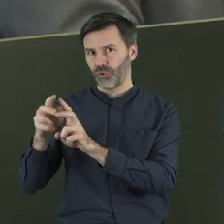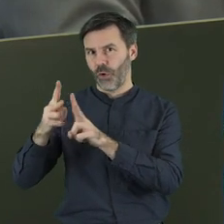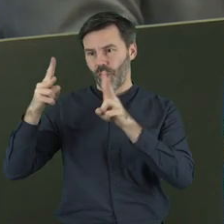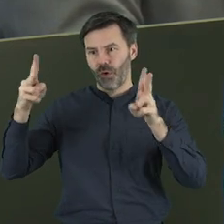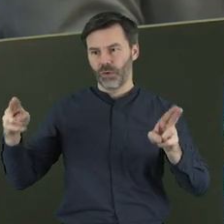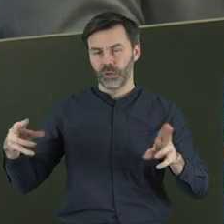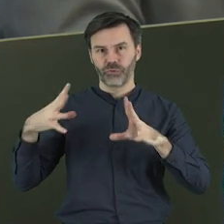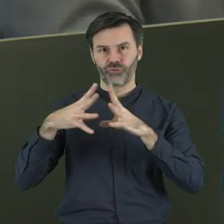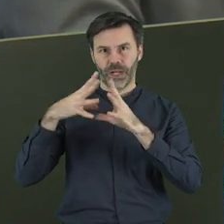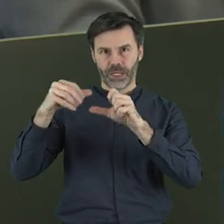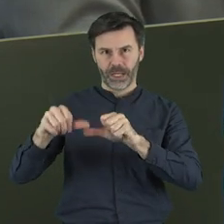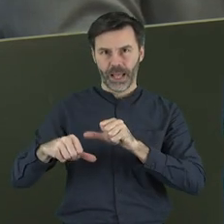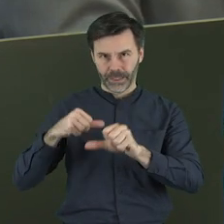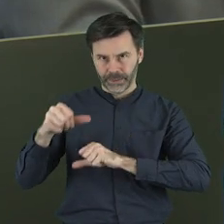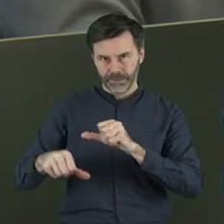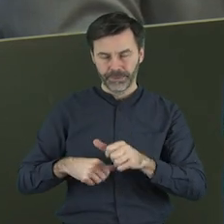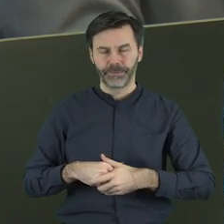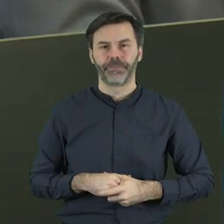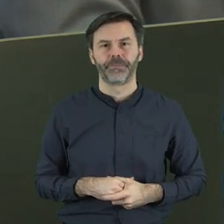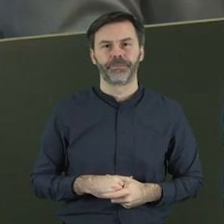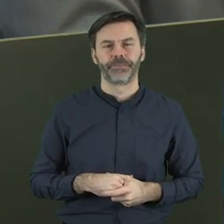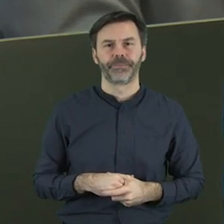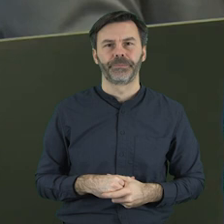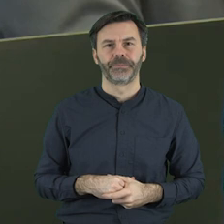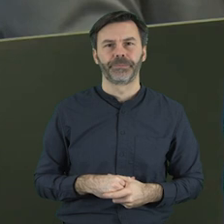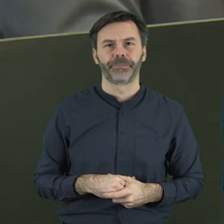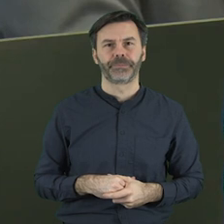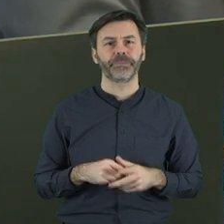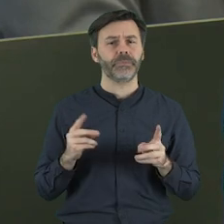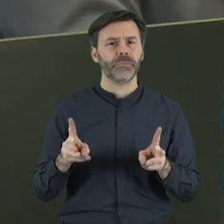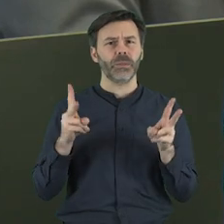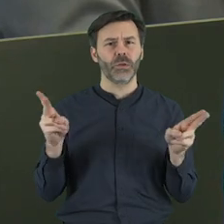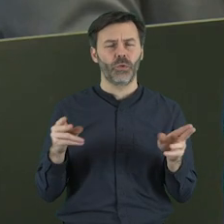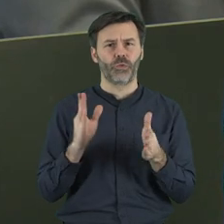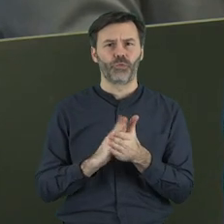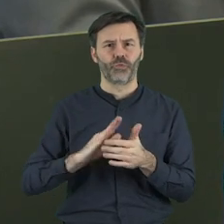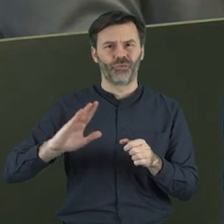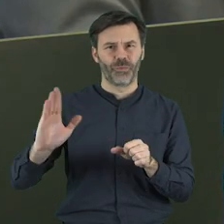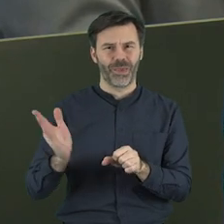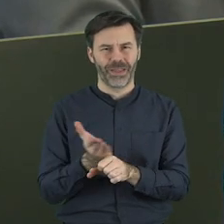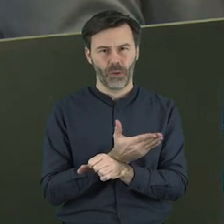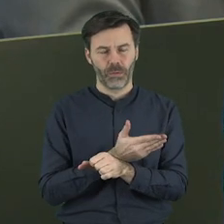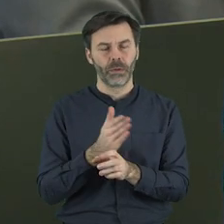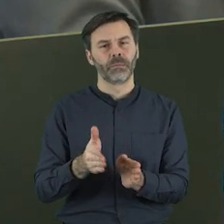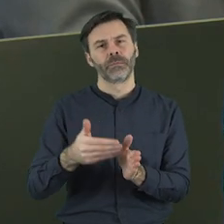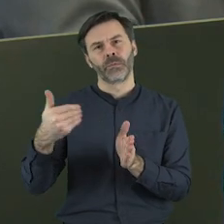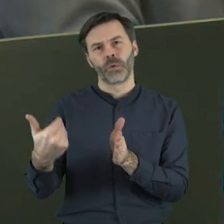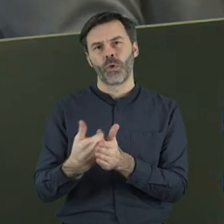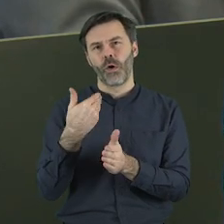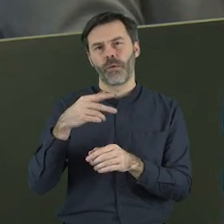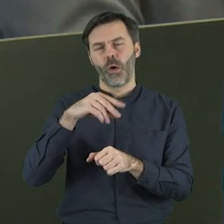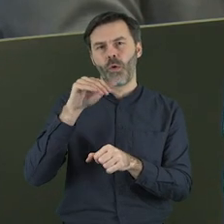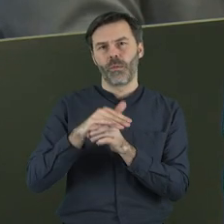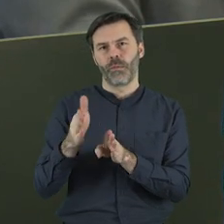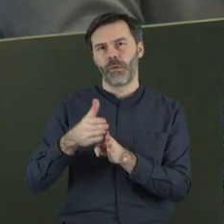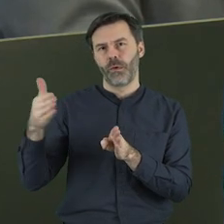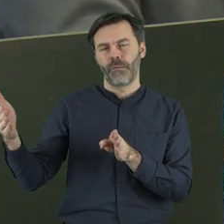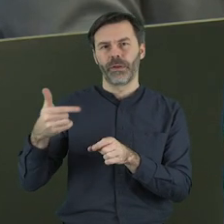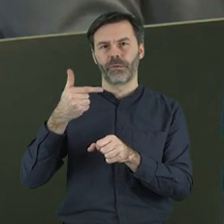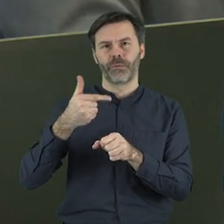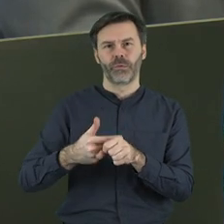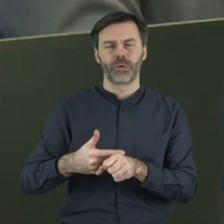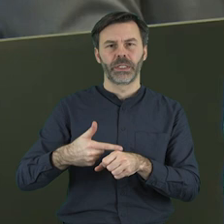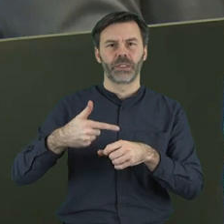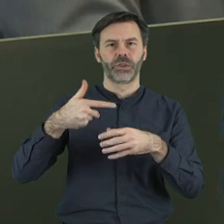tego okresu kolejna umowa była zawarta 23 sierpnia 2017 roku.